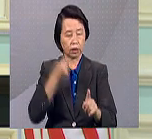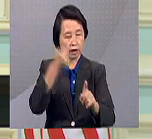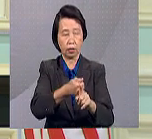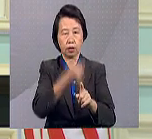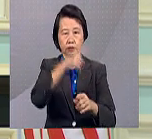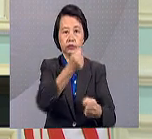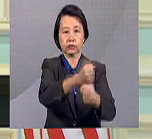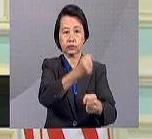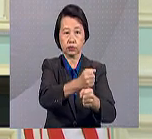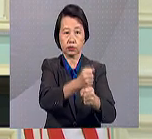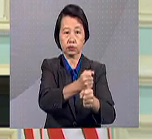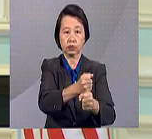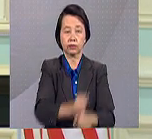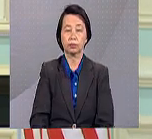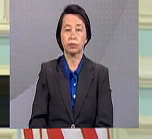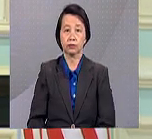diarahkan untuk bekerja.